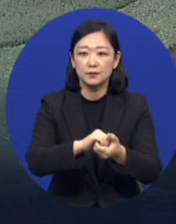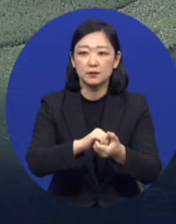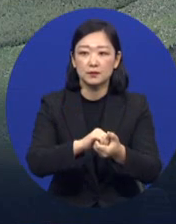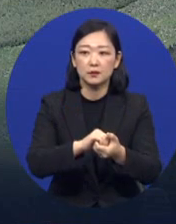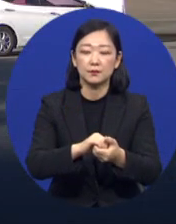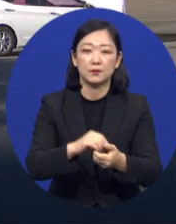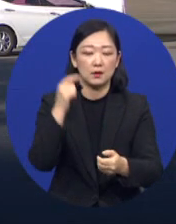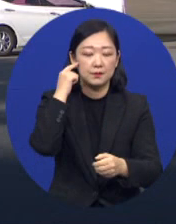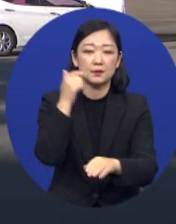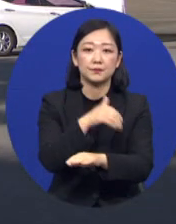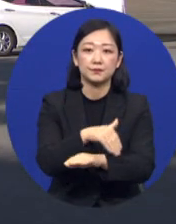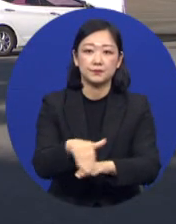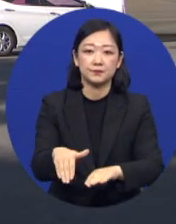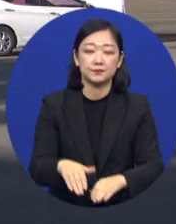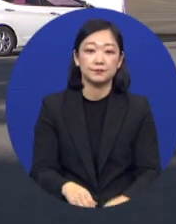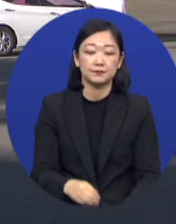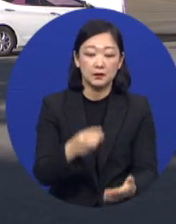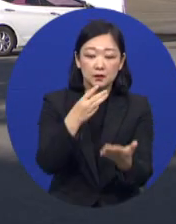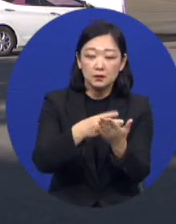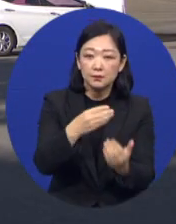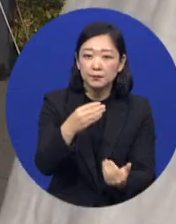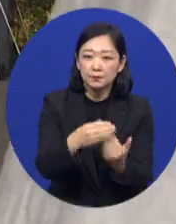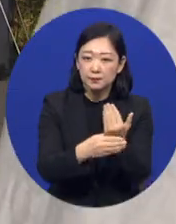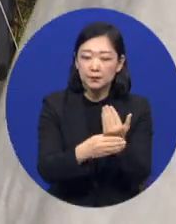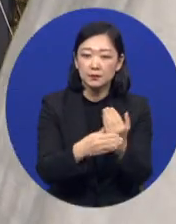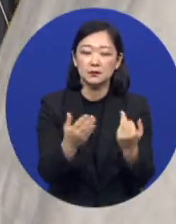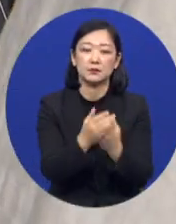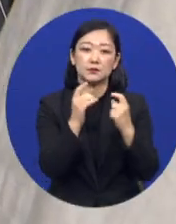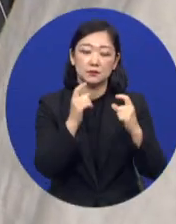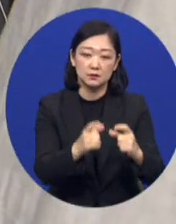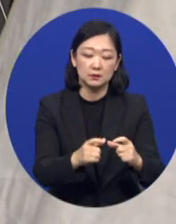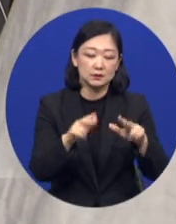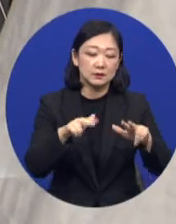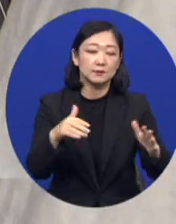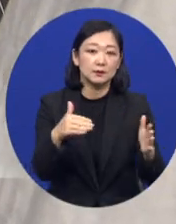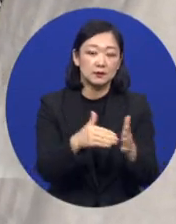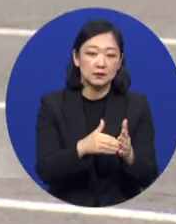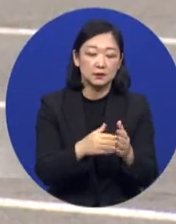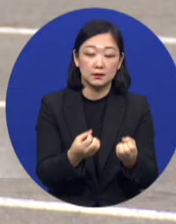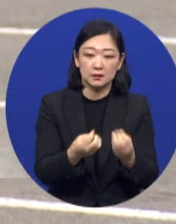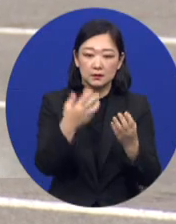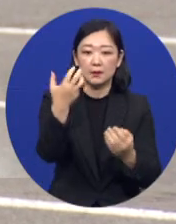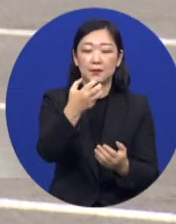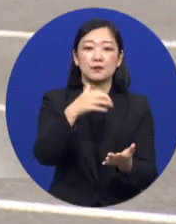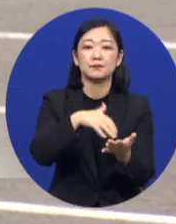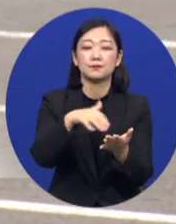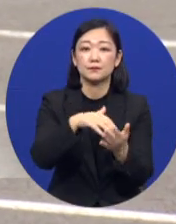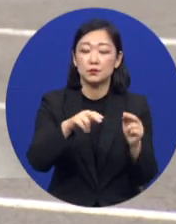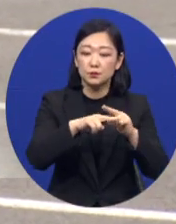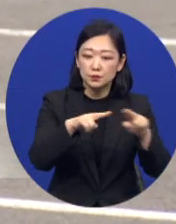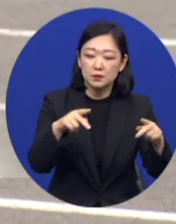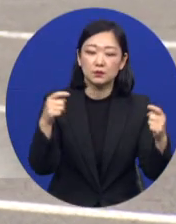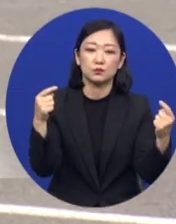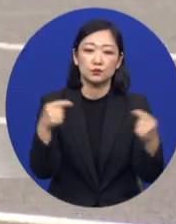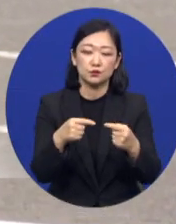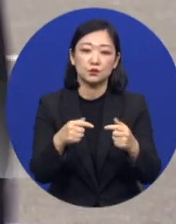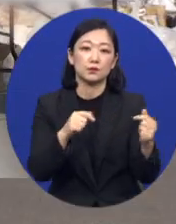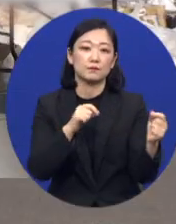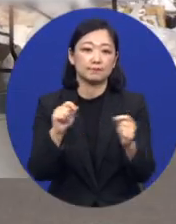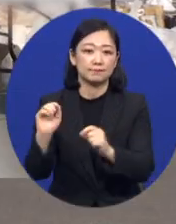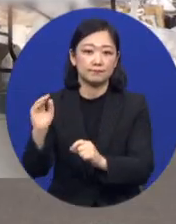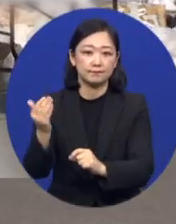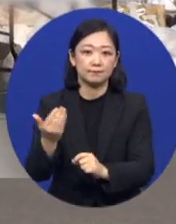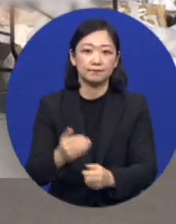할 예정입니다. 이태원 참사 여파로 제주 지역에서는 지금까지 행사 80건이 취소되거나 축소 또는